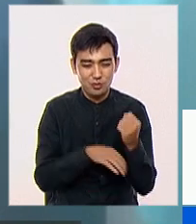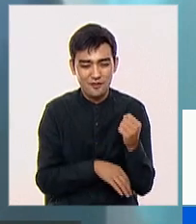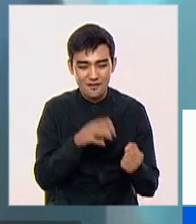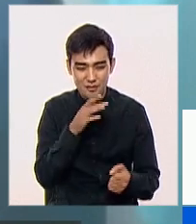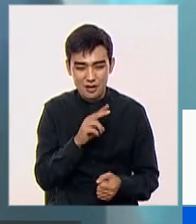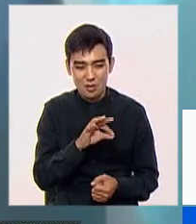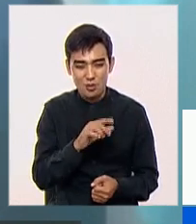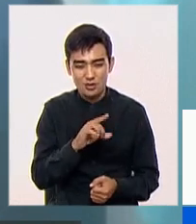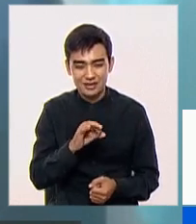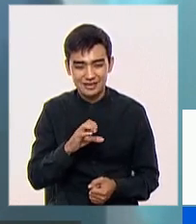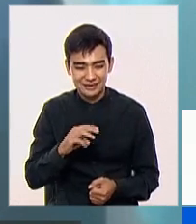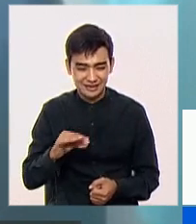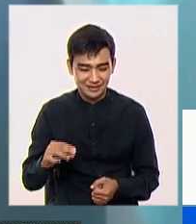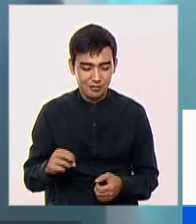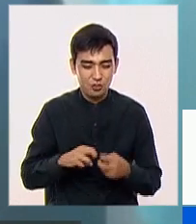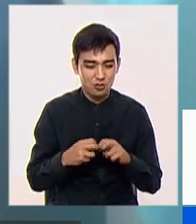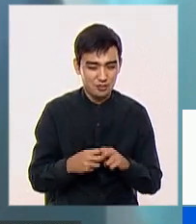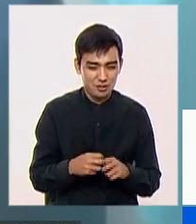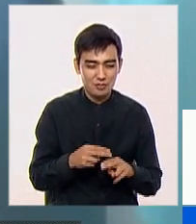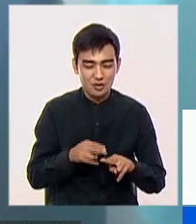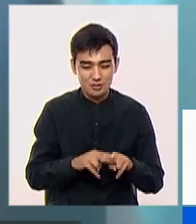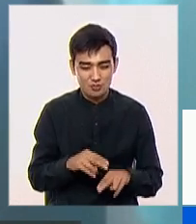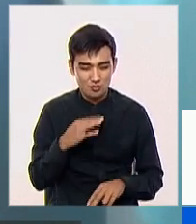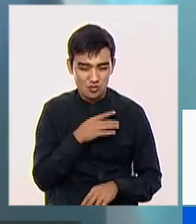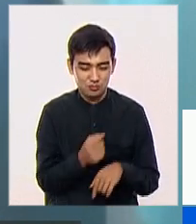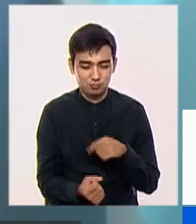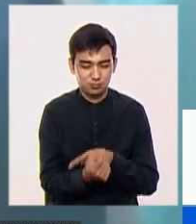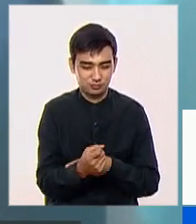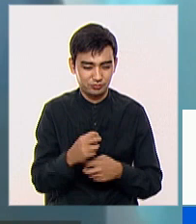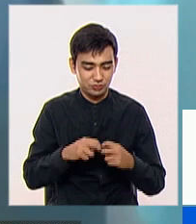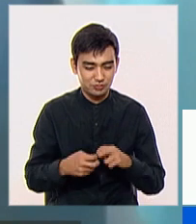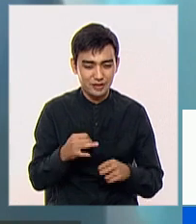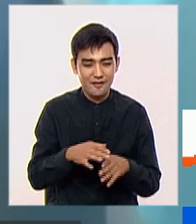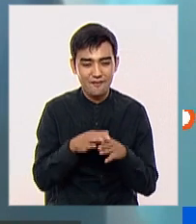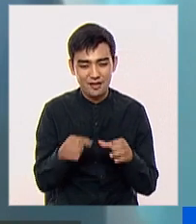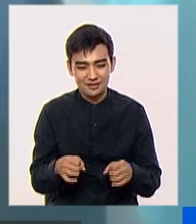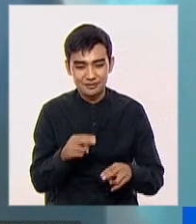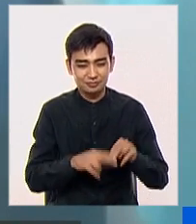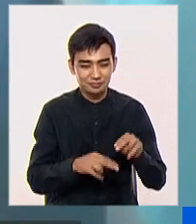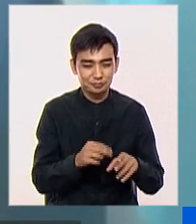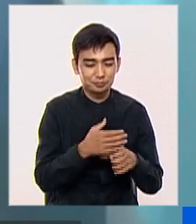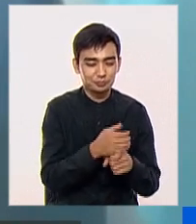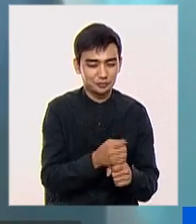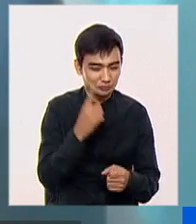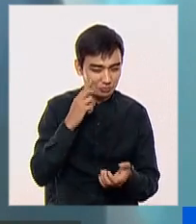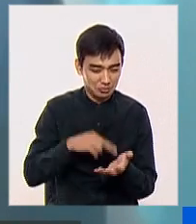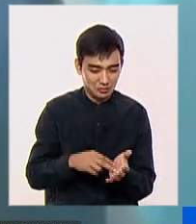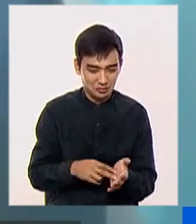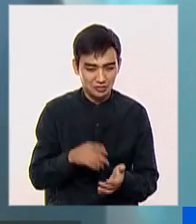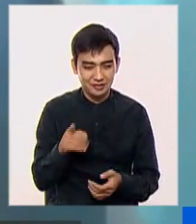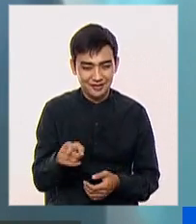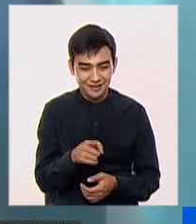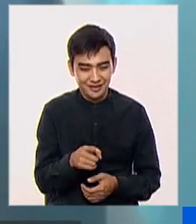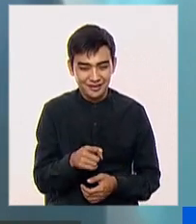әсіресе логистикалық проблемалардың кесірінен көптеген қиындықтар туындады. Ал шенеуніктер құрылыс көлемін азайтуға ниетті. Өйткені